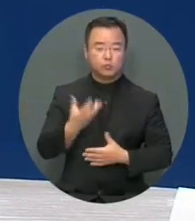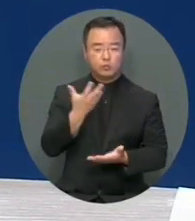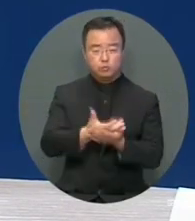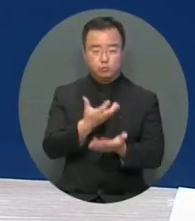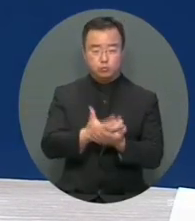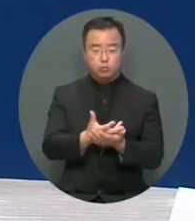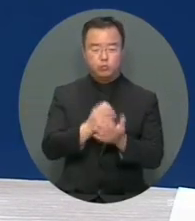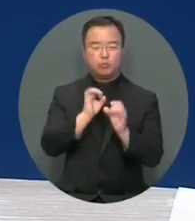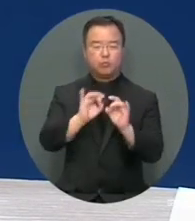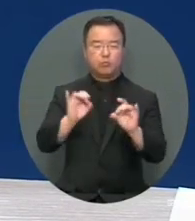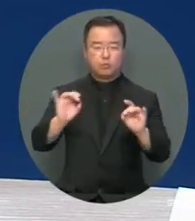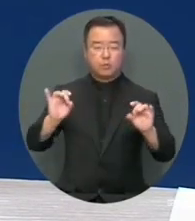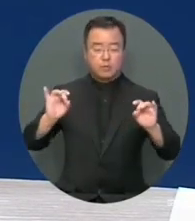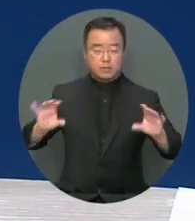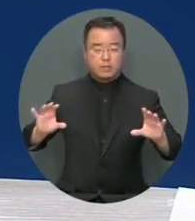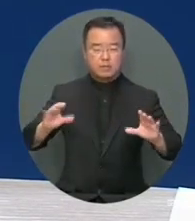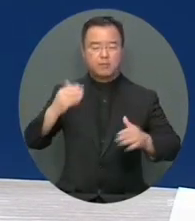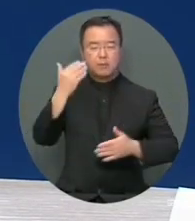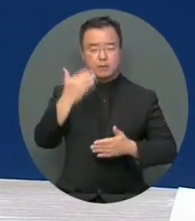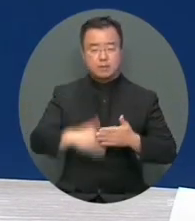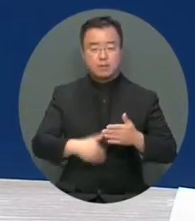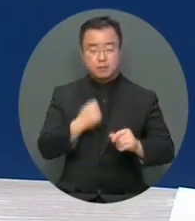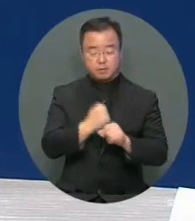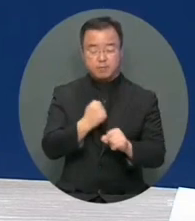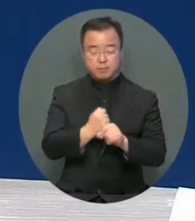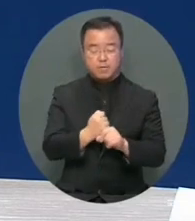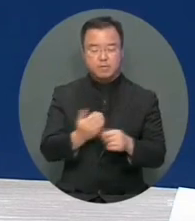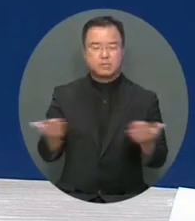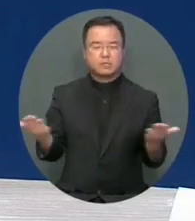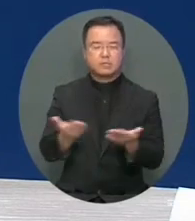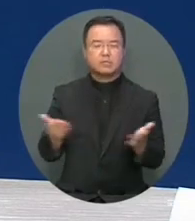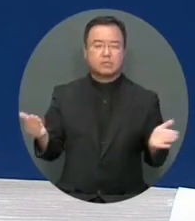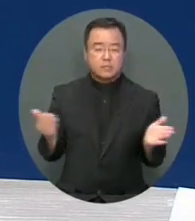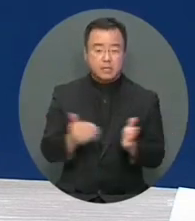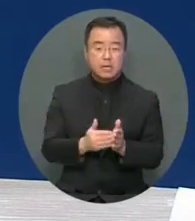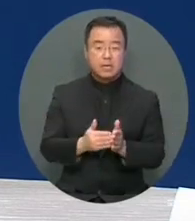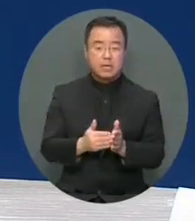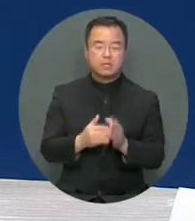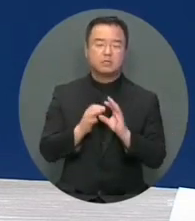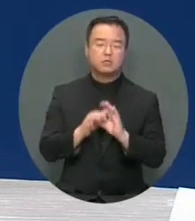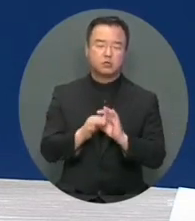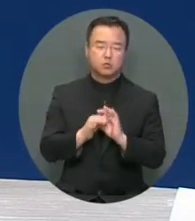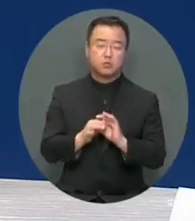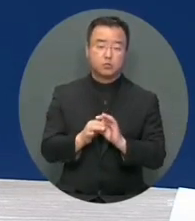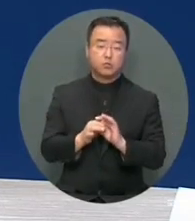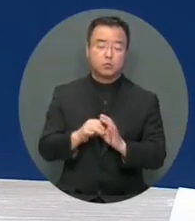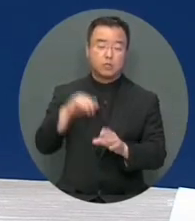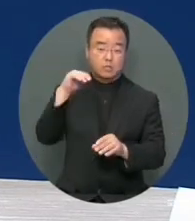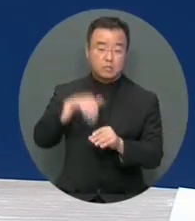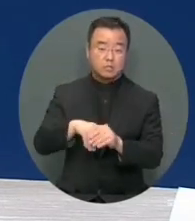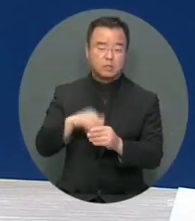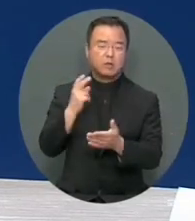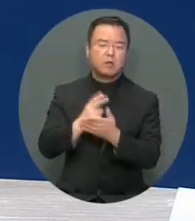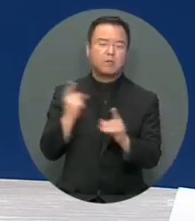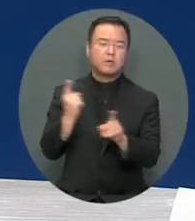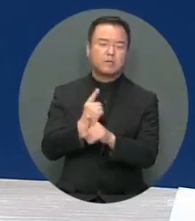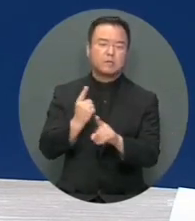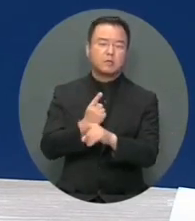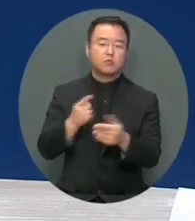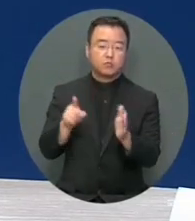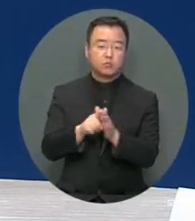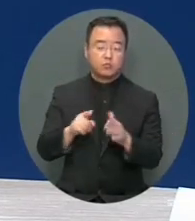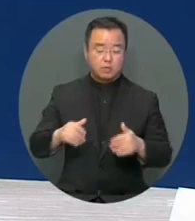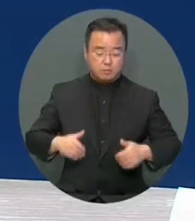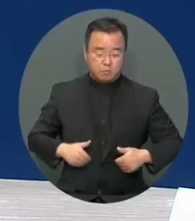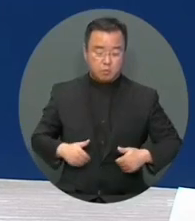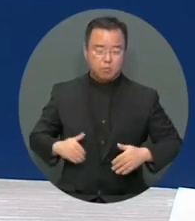각 당에 조사해서 드린 것 이런 과정을 통해서 사실은 선거법 개정을 위해서 필요한